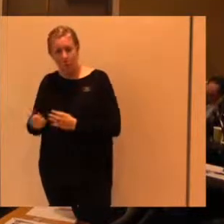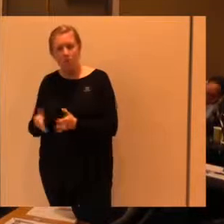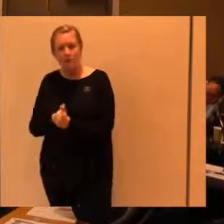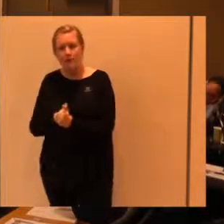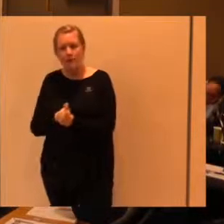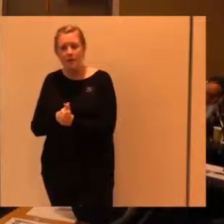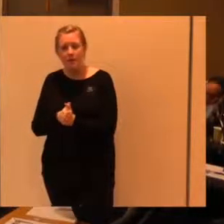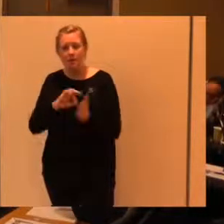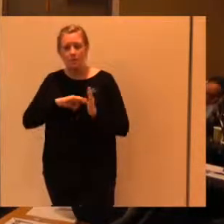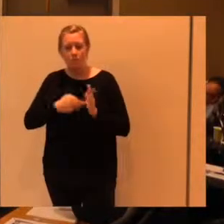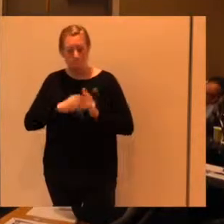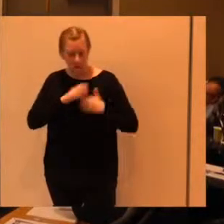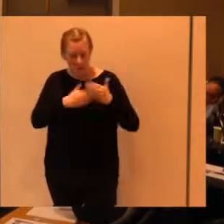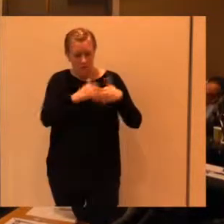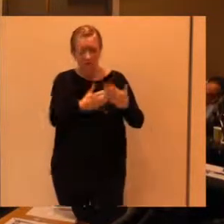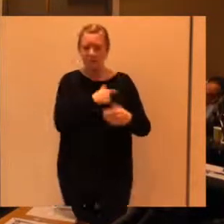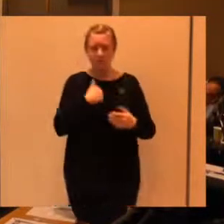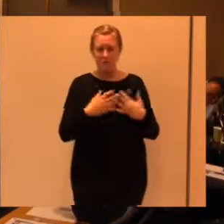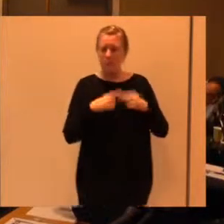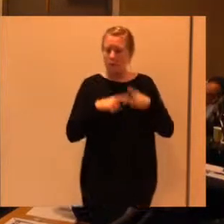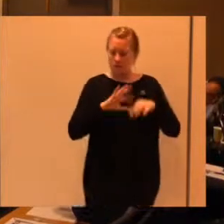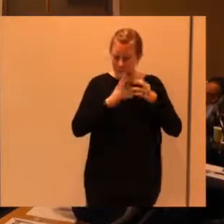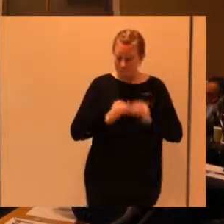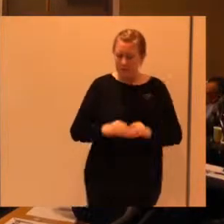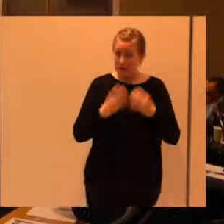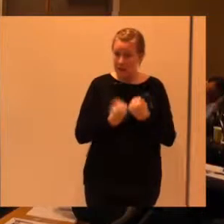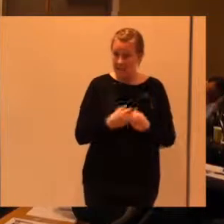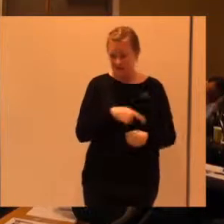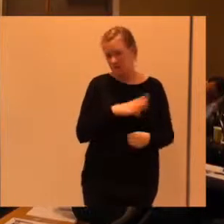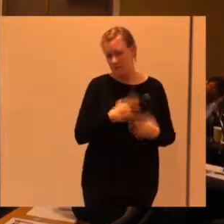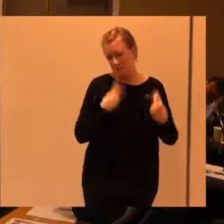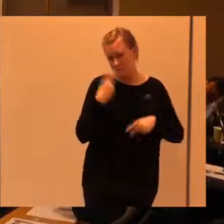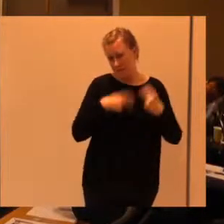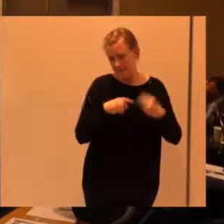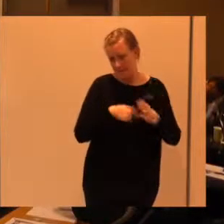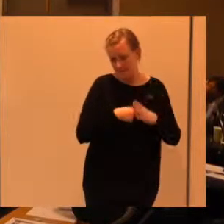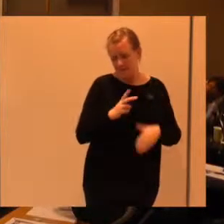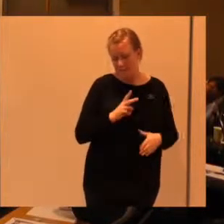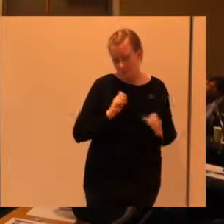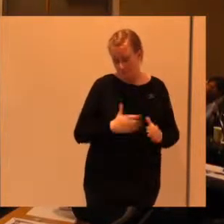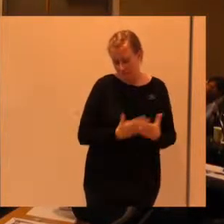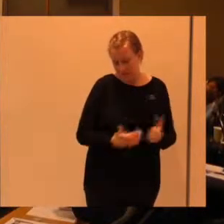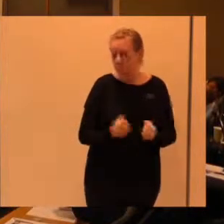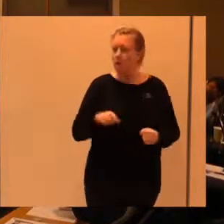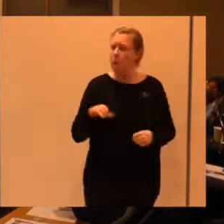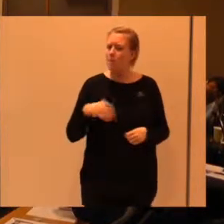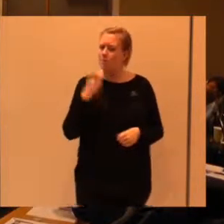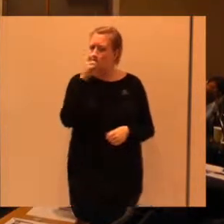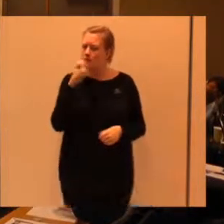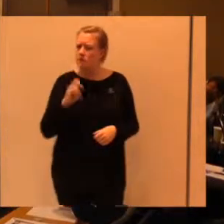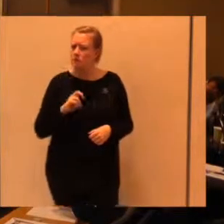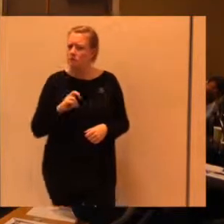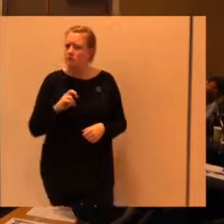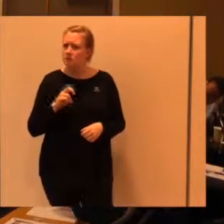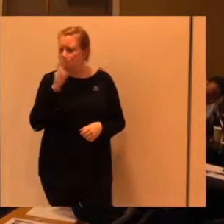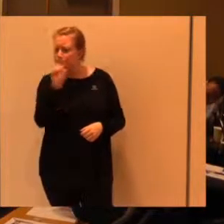så gjorde vi om den här undersökningen och så sa vi då, för där kan man inte hitta bioföreställningar, men vi sa, ja men om du ska leta reda på en